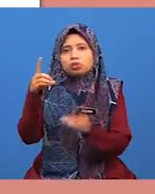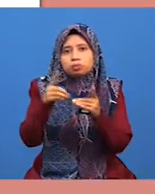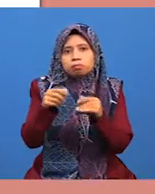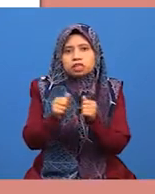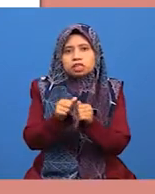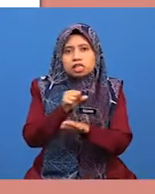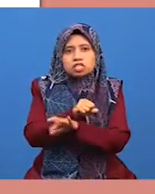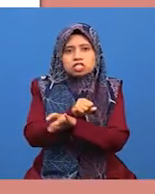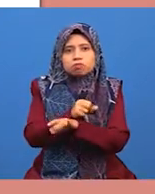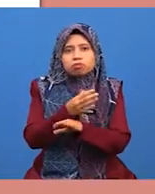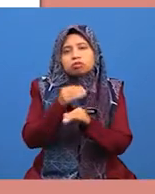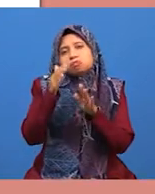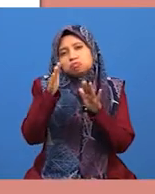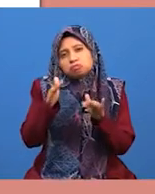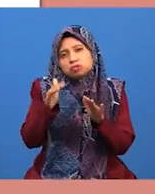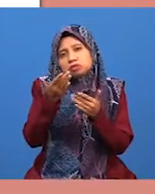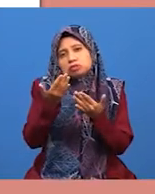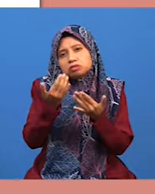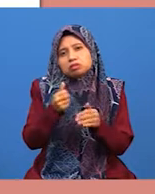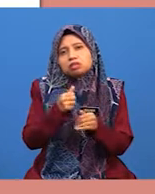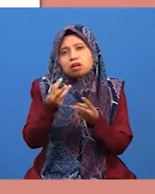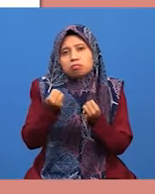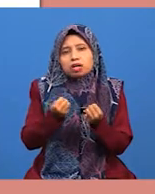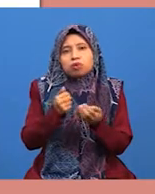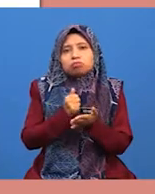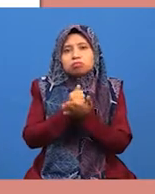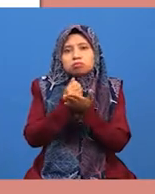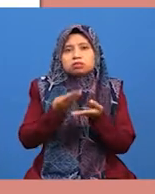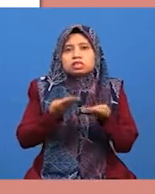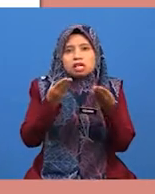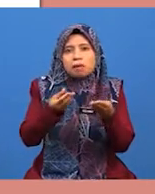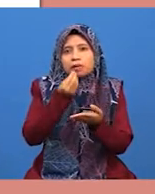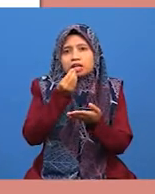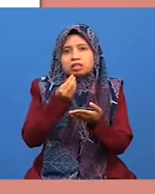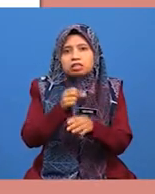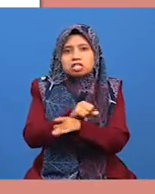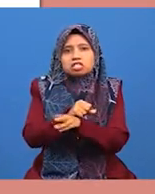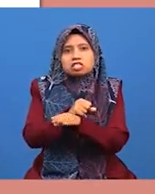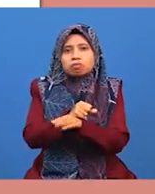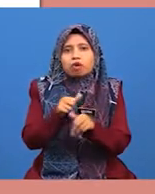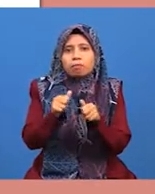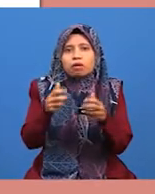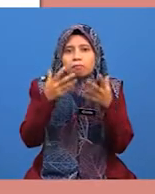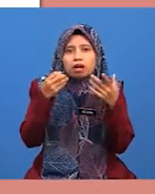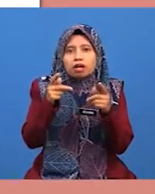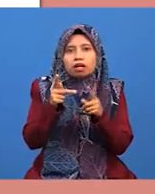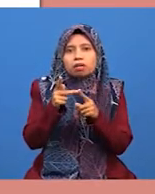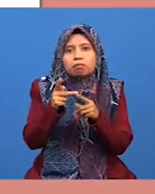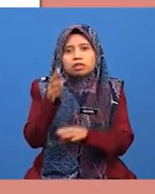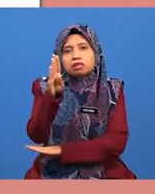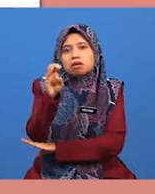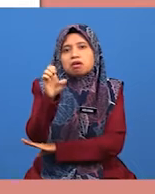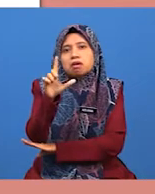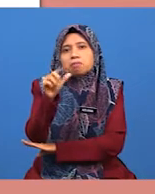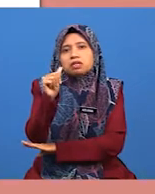semut dan merayu semut agar memberikannya makanan. Semut amat marah kepada